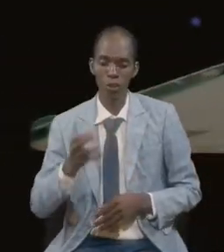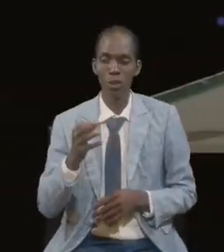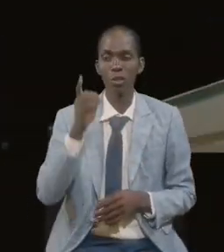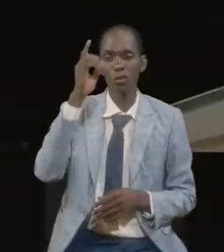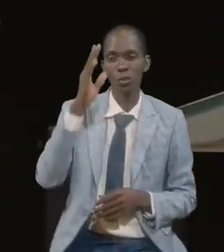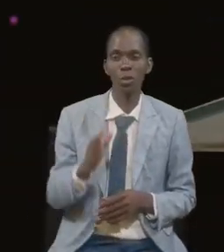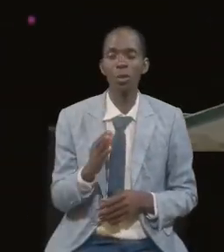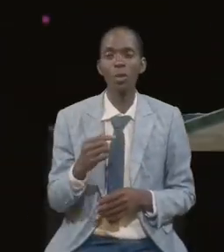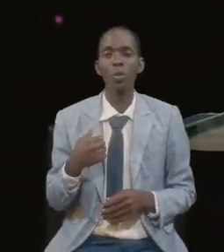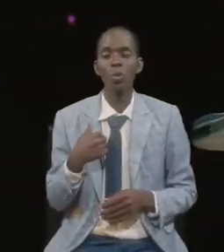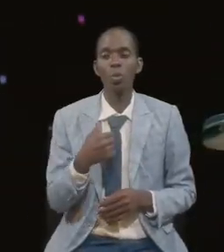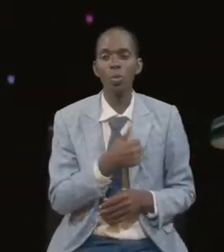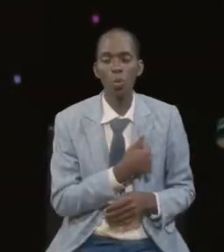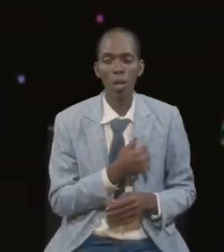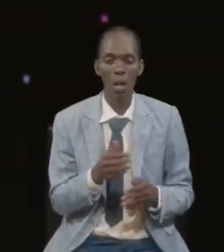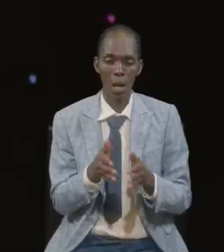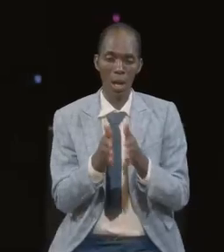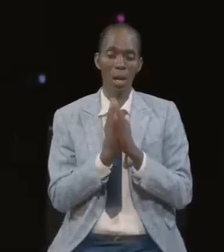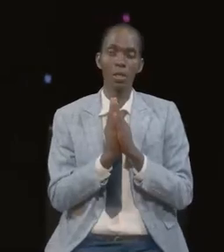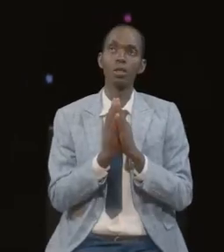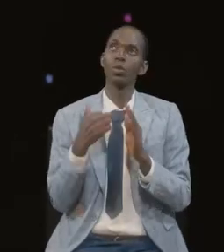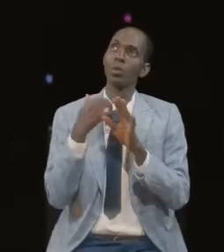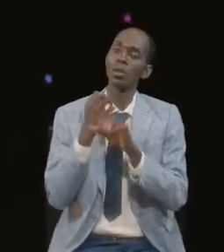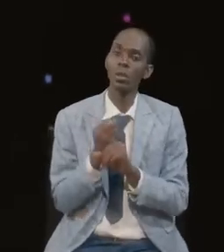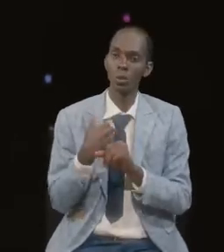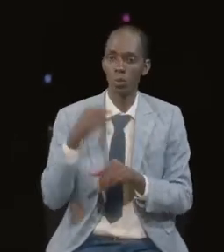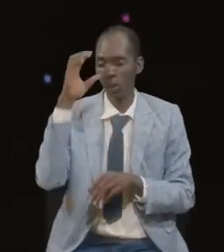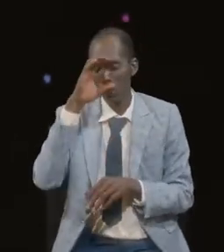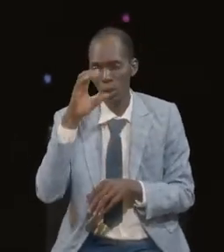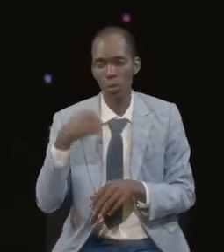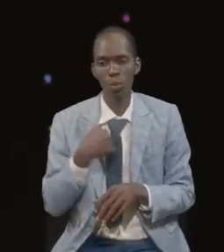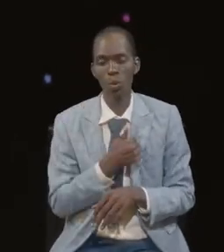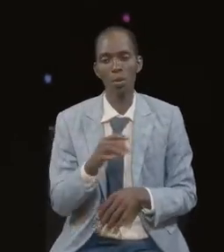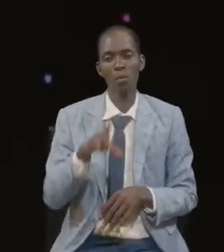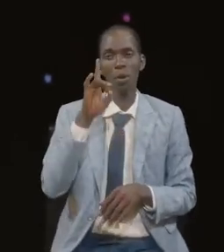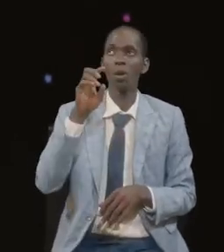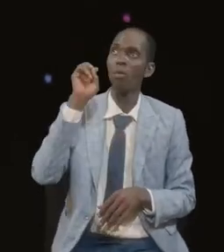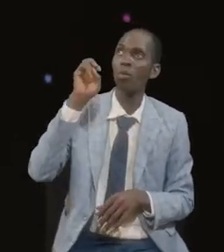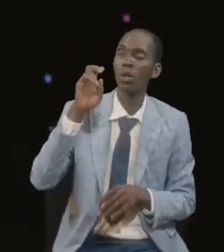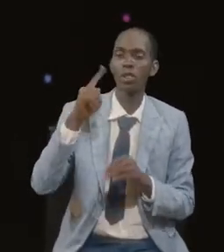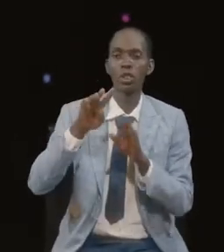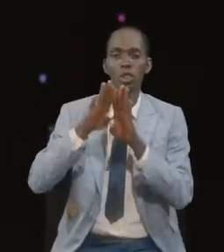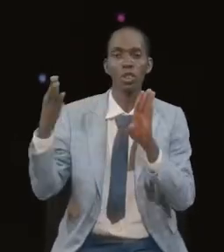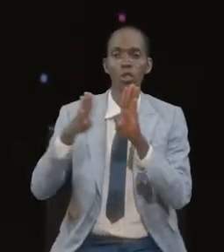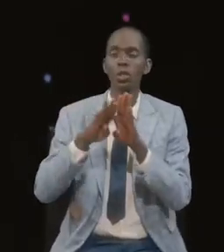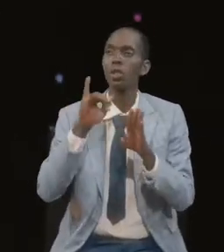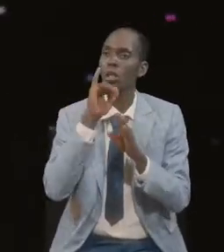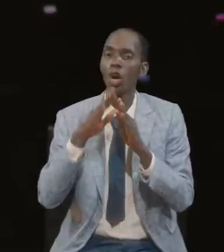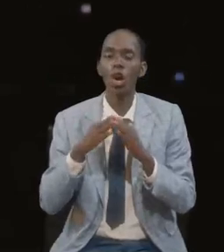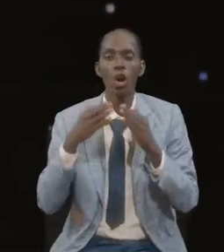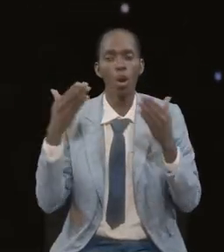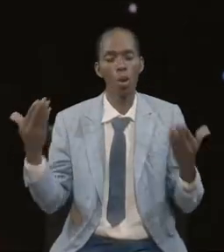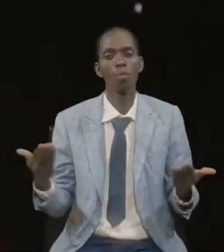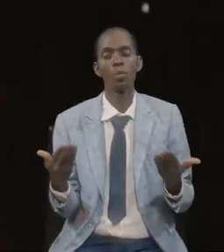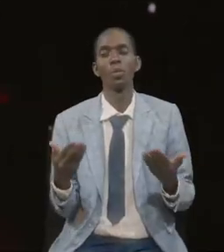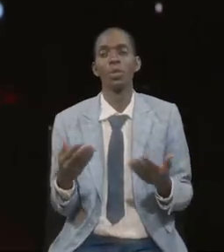que nous sommes enfants de Dieu. Nous demandons, nous recevons, nous cherchons, nous trouvons, nous frappons, nous tapons à la porte et la porte nous est